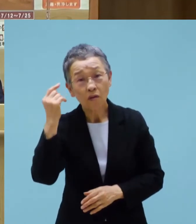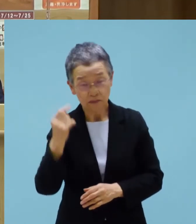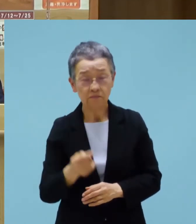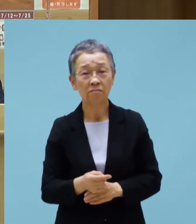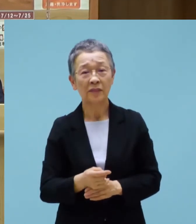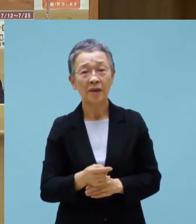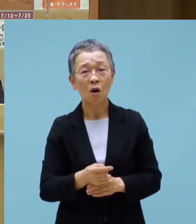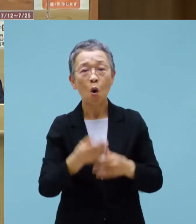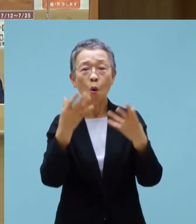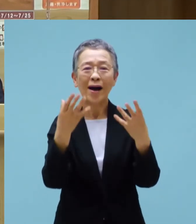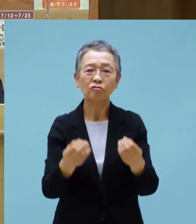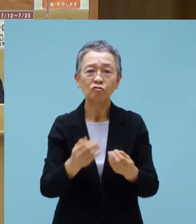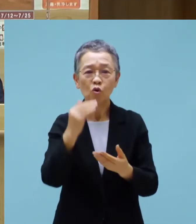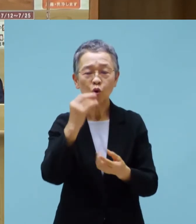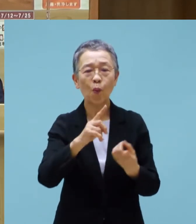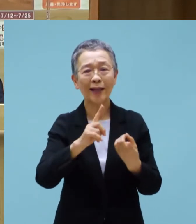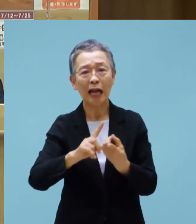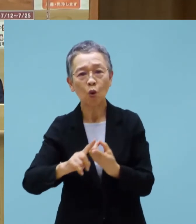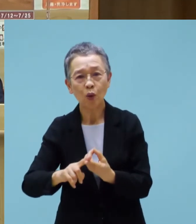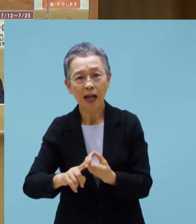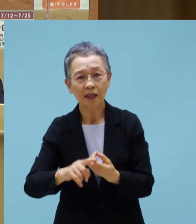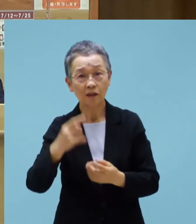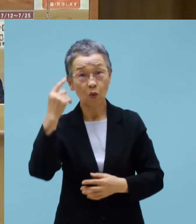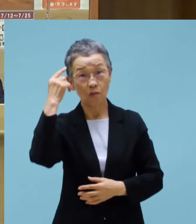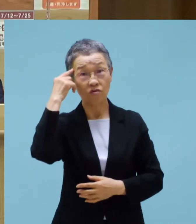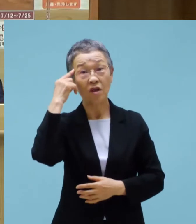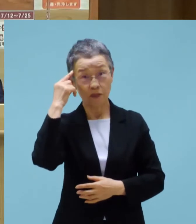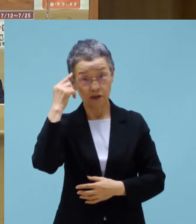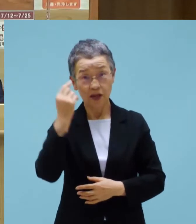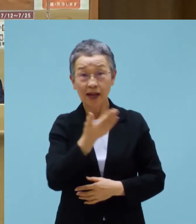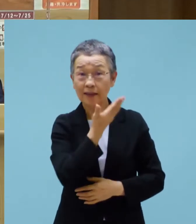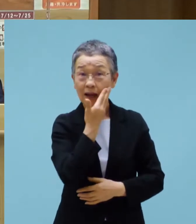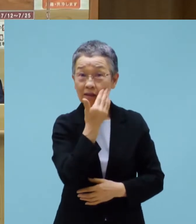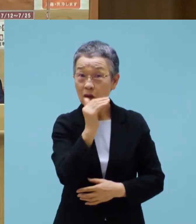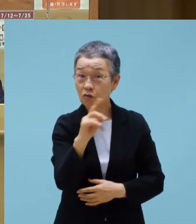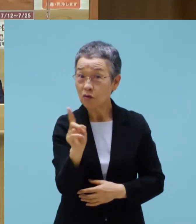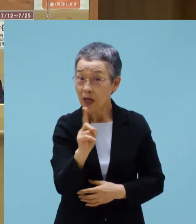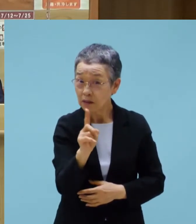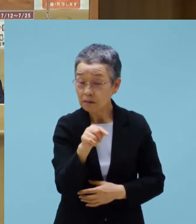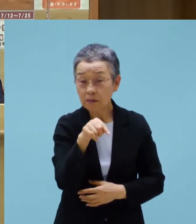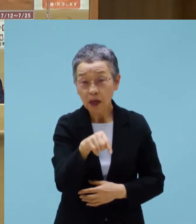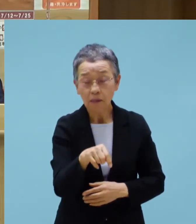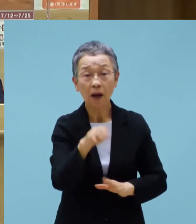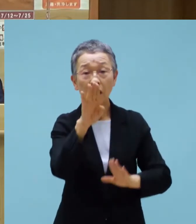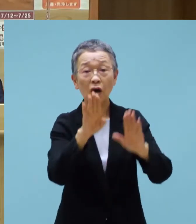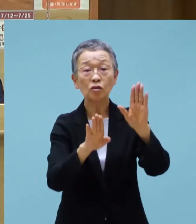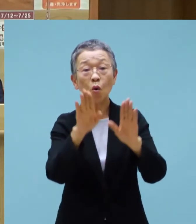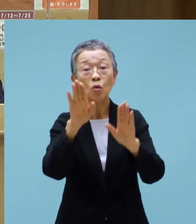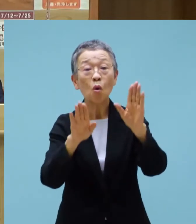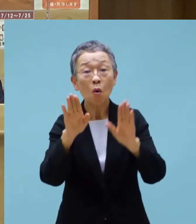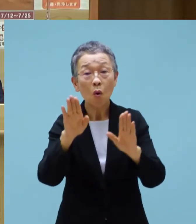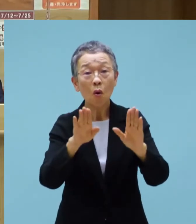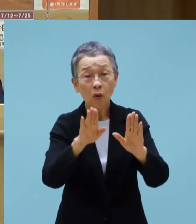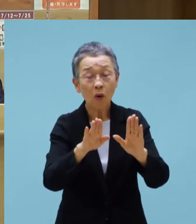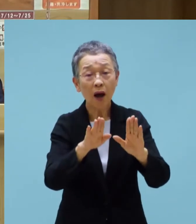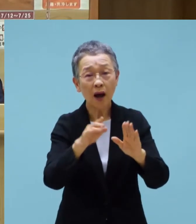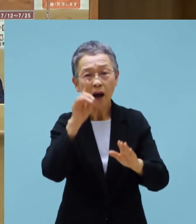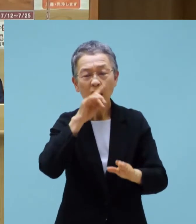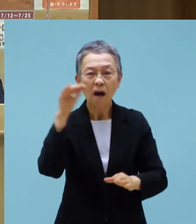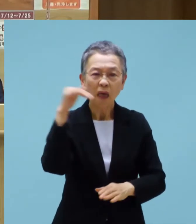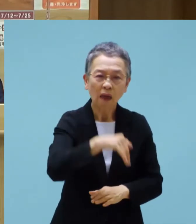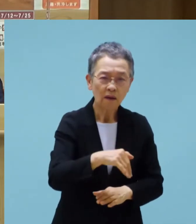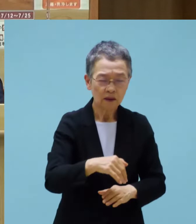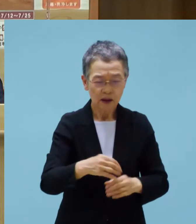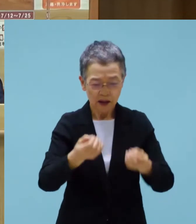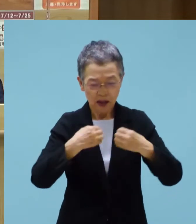があったというふうに考えています。まあ、大事なことは状況がまあ、悪化といいますか、その感染者数が増えてき